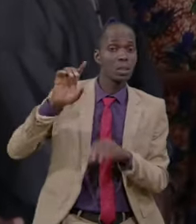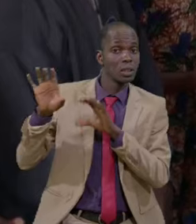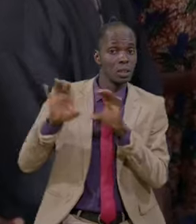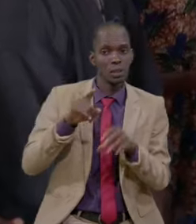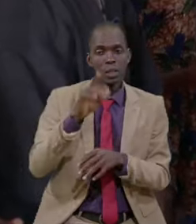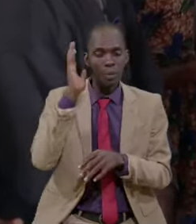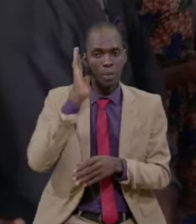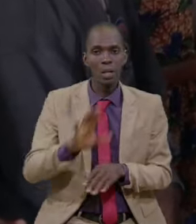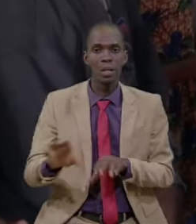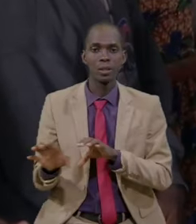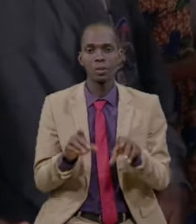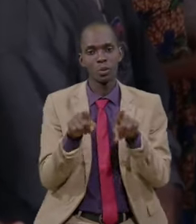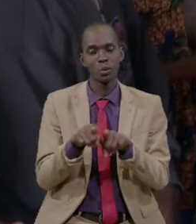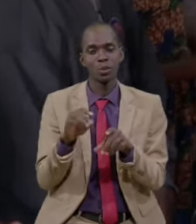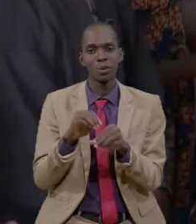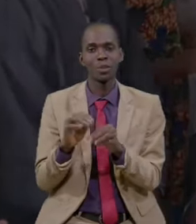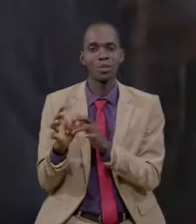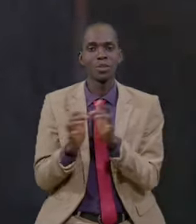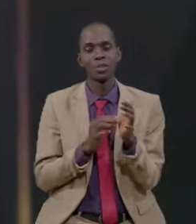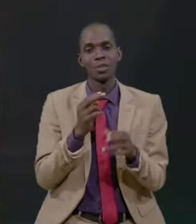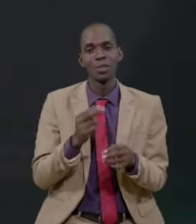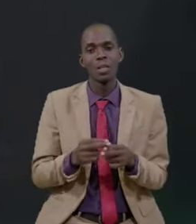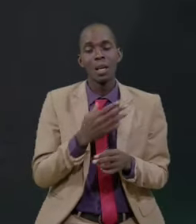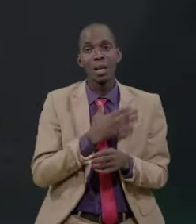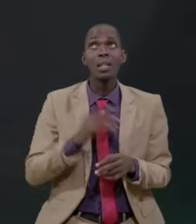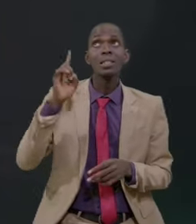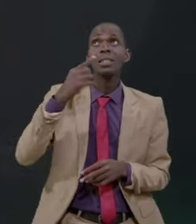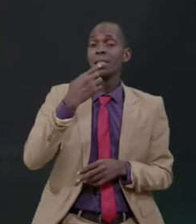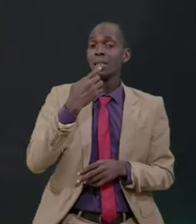Alors il dit, tu en feras de plus grandes.